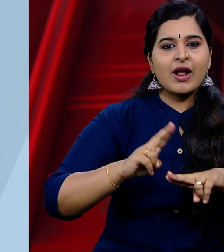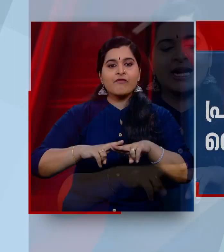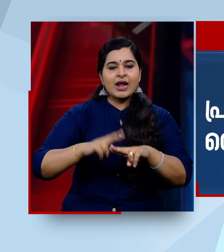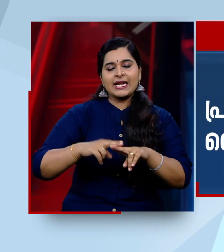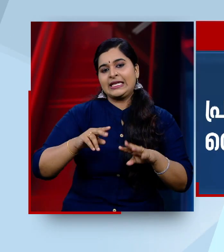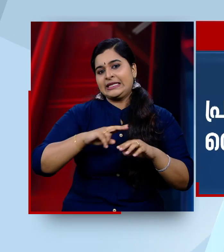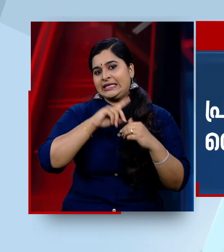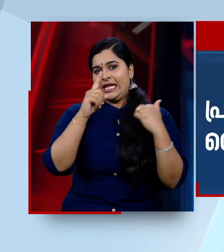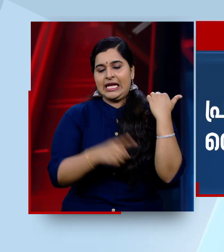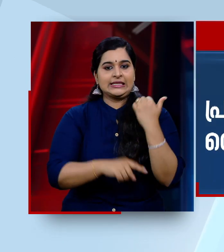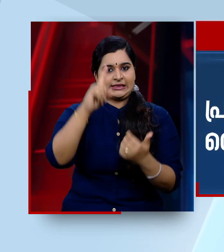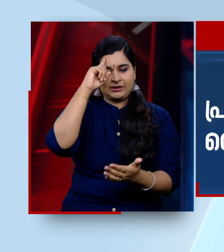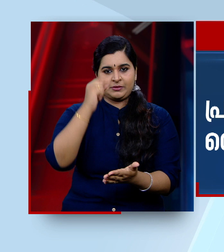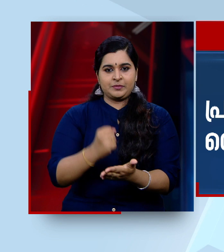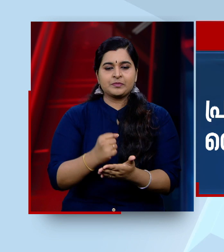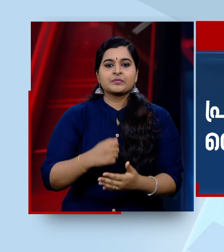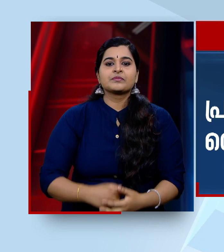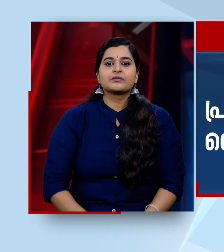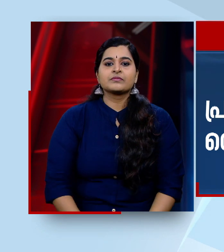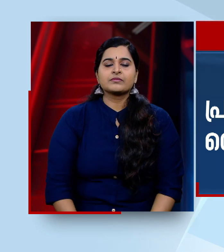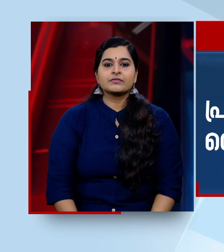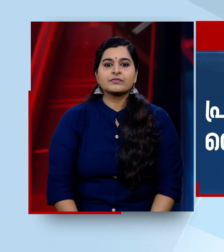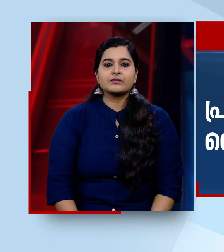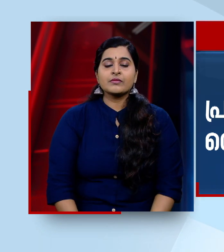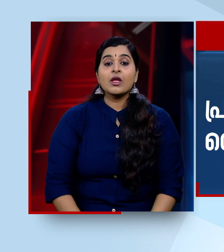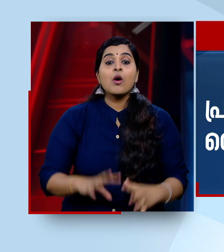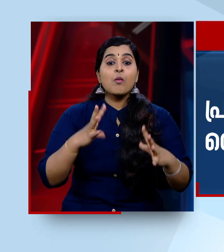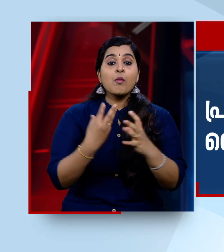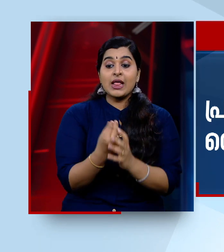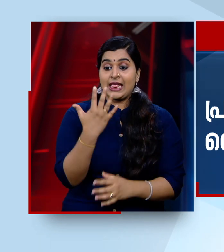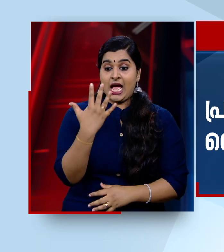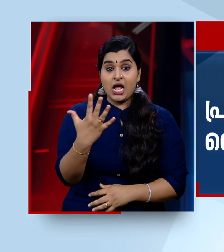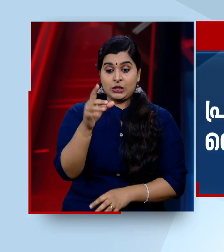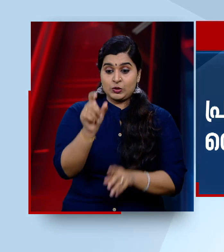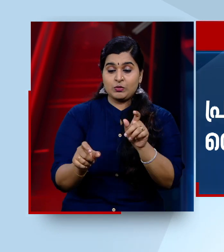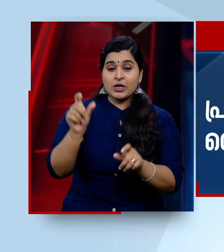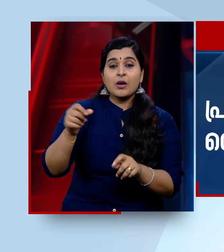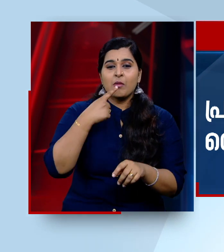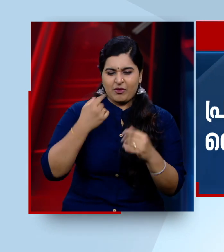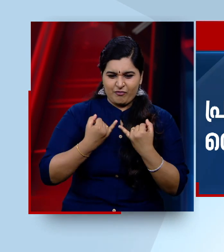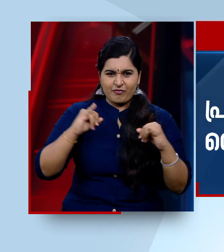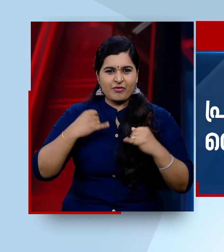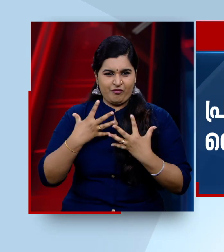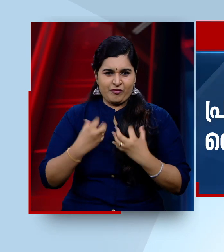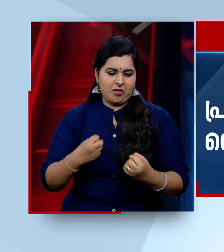അംഗം അരുൺ അടക്കം അഞ്ചു പേരാണ് ജാമ്യാപേക്ഷ നൽകിയത്.